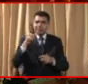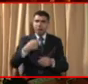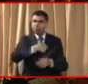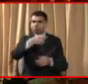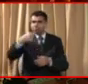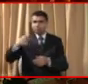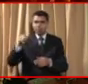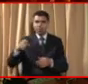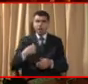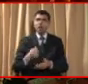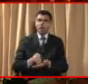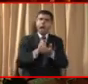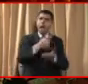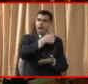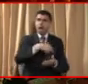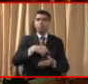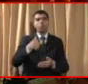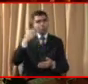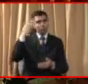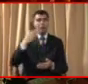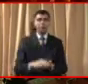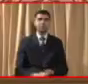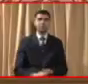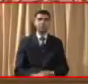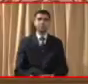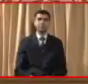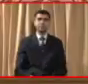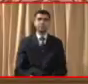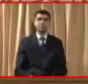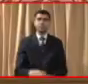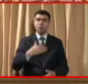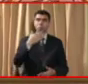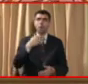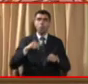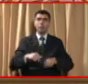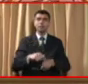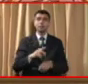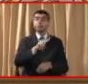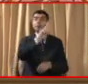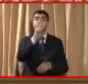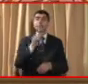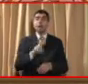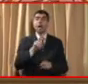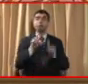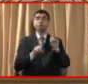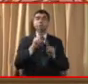راه كاين باش نعاونوا، ما كاين حتى مشكل. شكرا. شكرا للسيد الوزير. تعقيب السيد النائب.